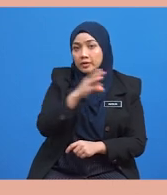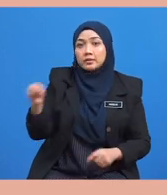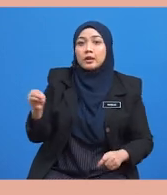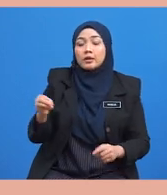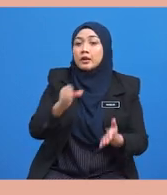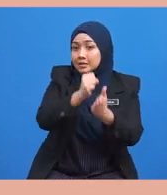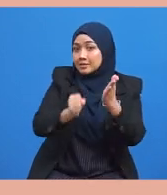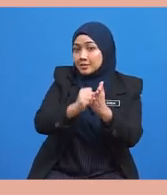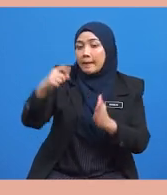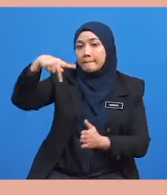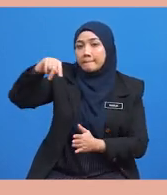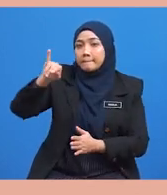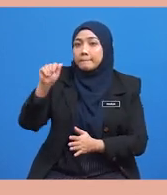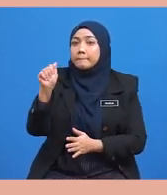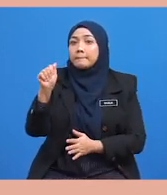data ini?